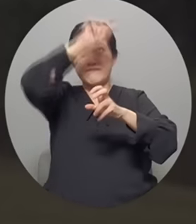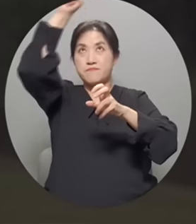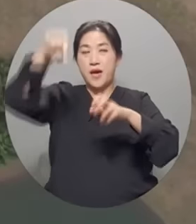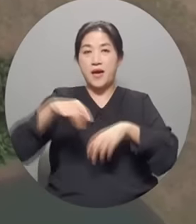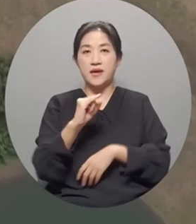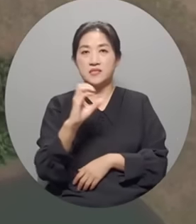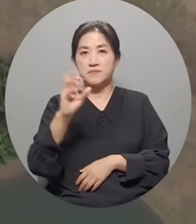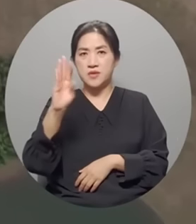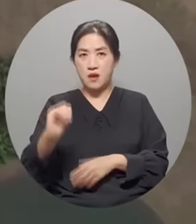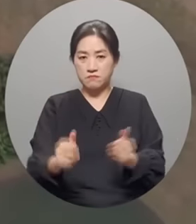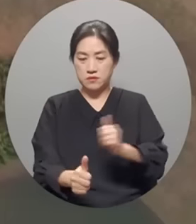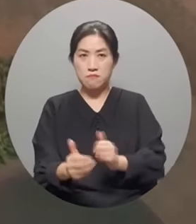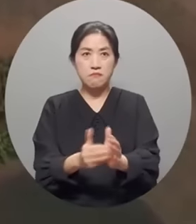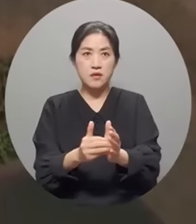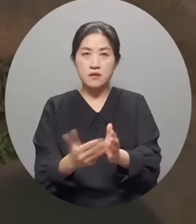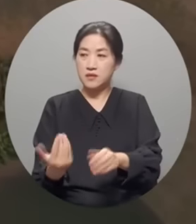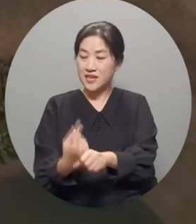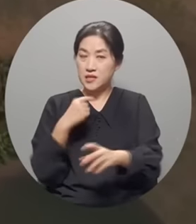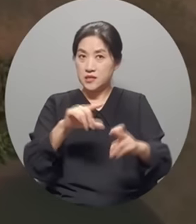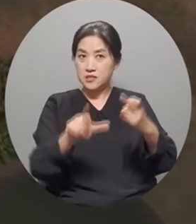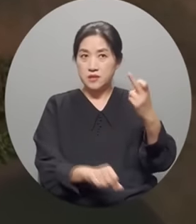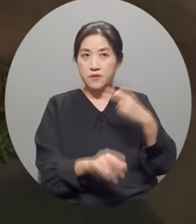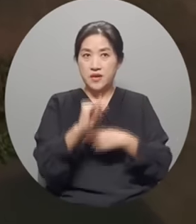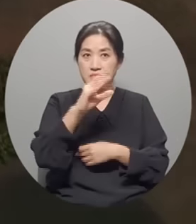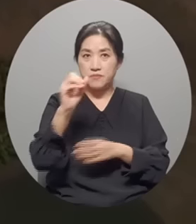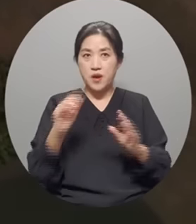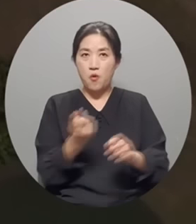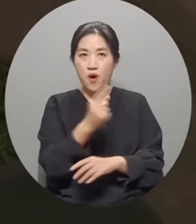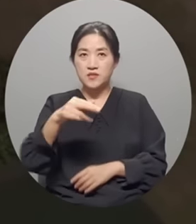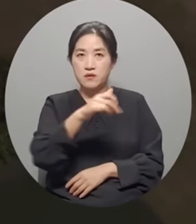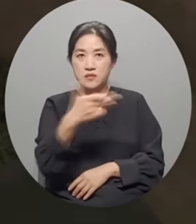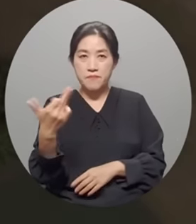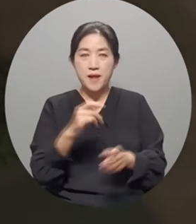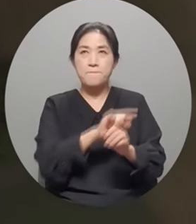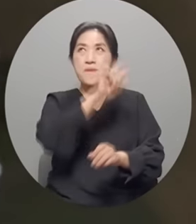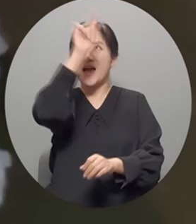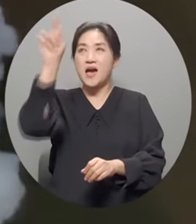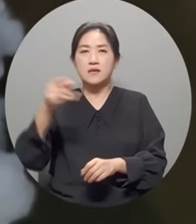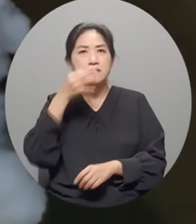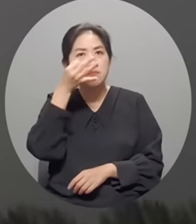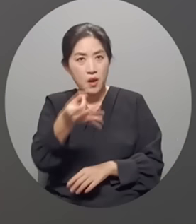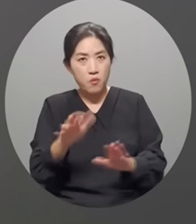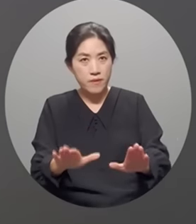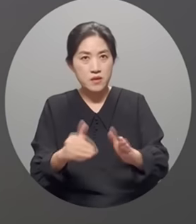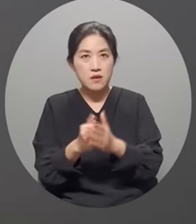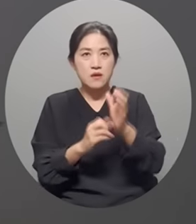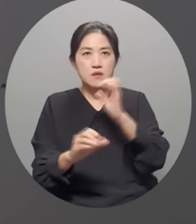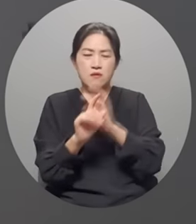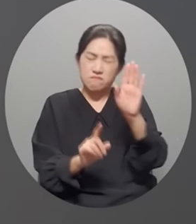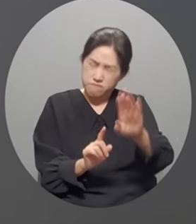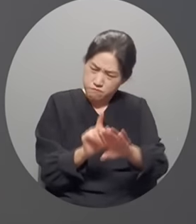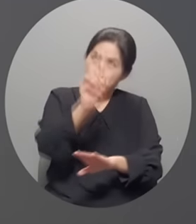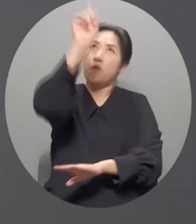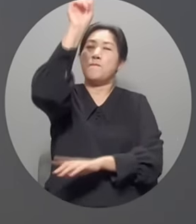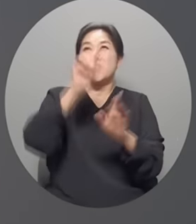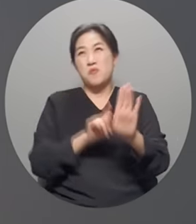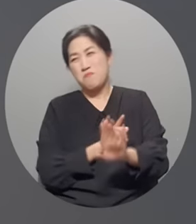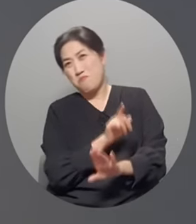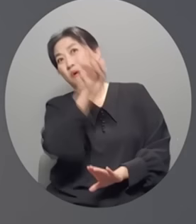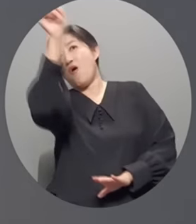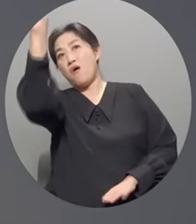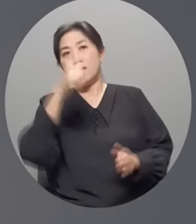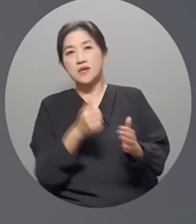발사했습니다. 지난해 12월 ICBM인 화성 18형을 발사한 지 10개월 만인데 이번엔 더 높게, 더 멀리 날아